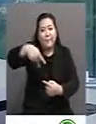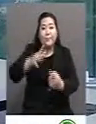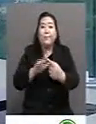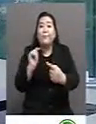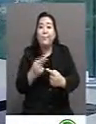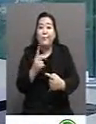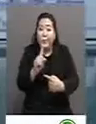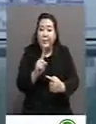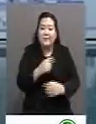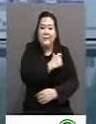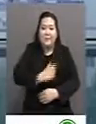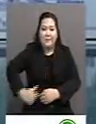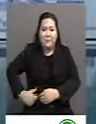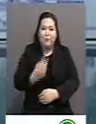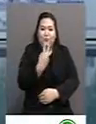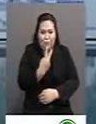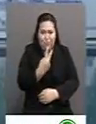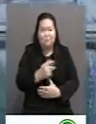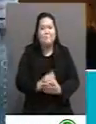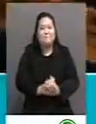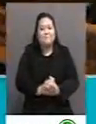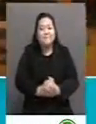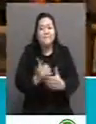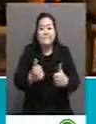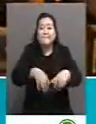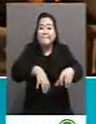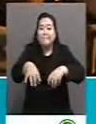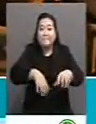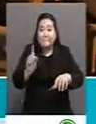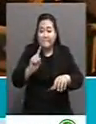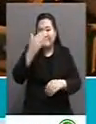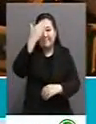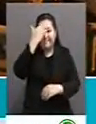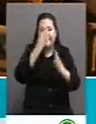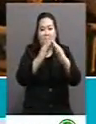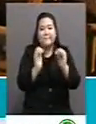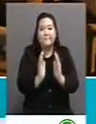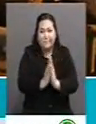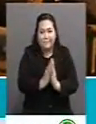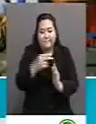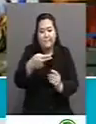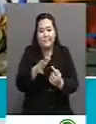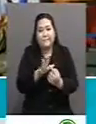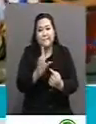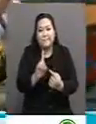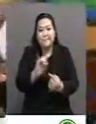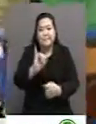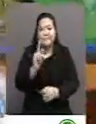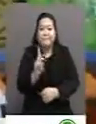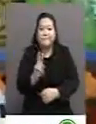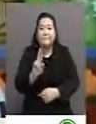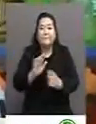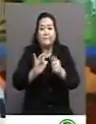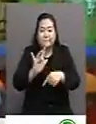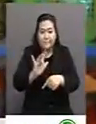บูชาและอัฐมีบูชาอาเซียนนะคะจัดงานครั้งนี้ที่บริเวณหน้าวัดหาดไคร้ตำบลเวียงอำเภอเชียงของจังหวัดเชียงรายค่ะ